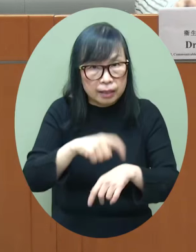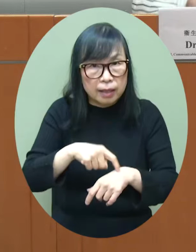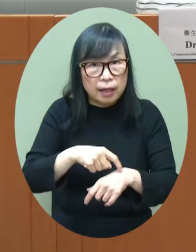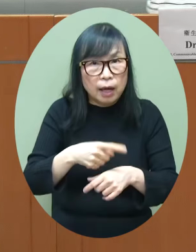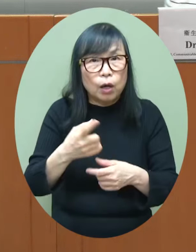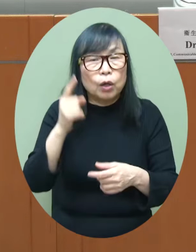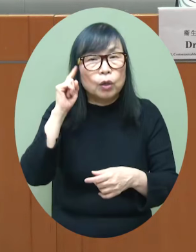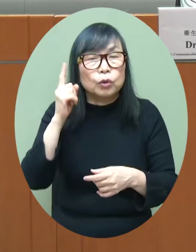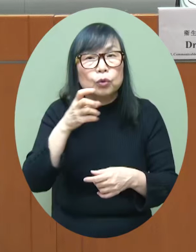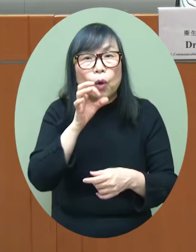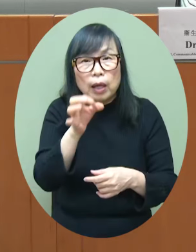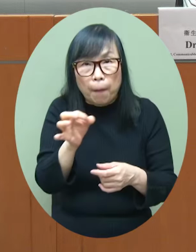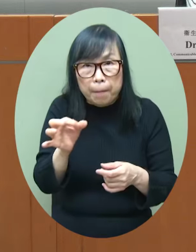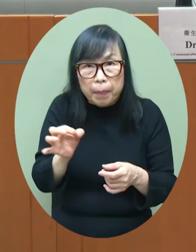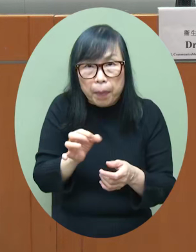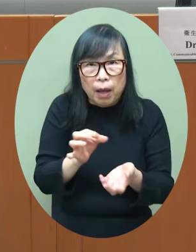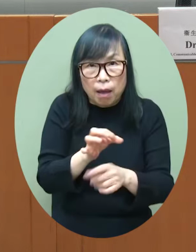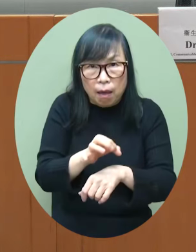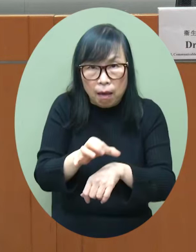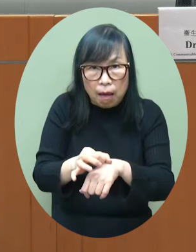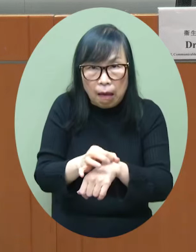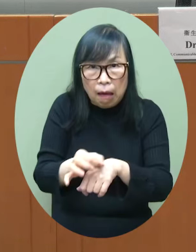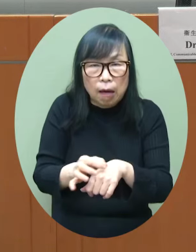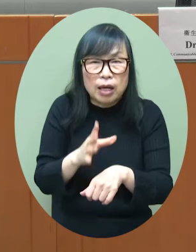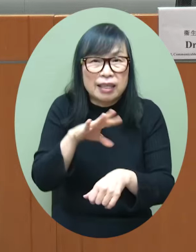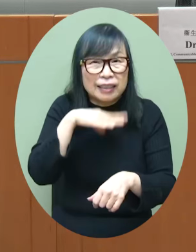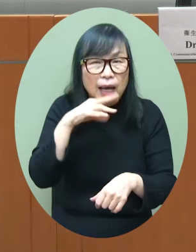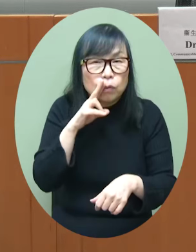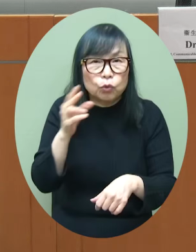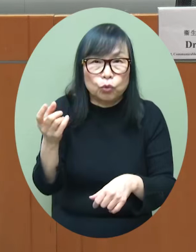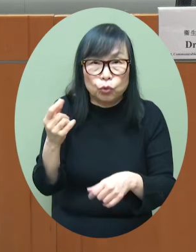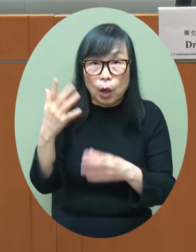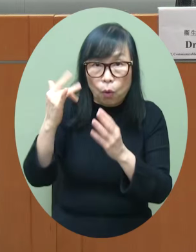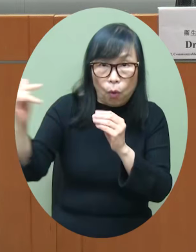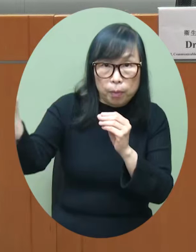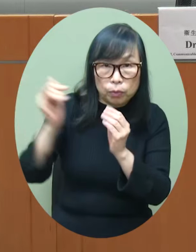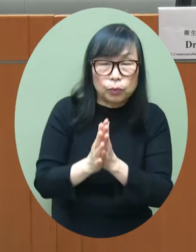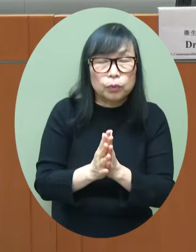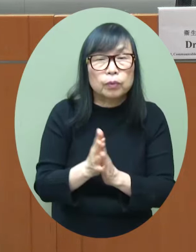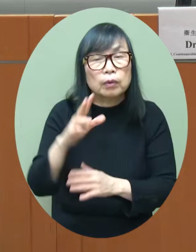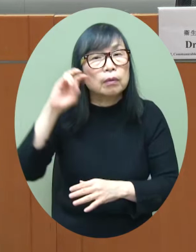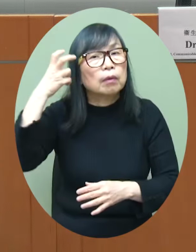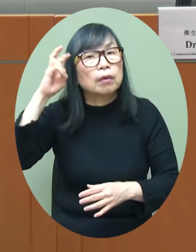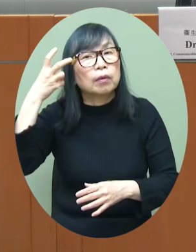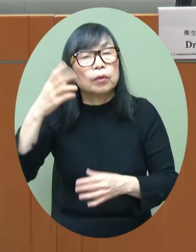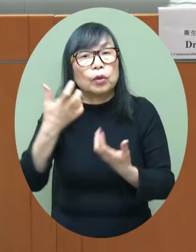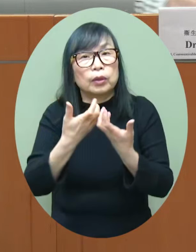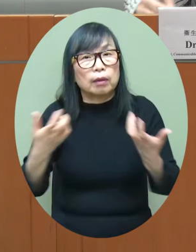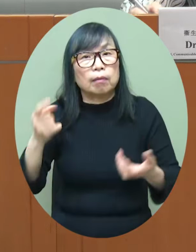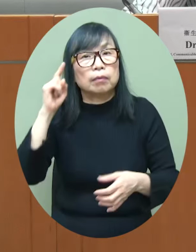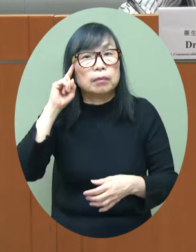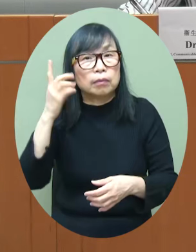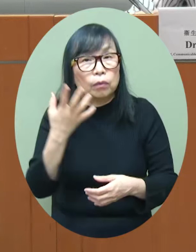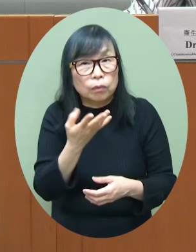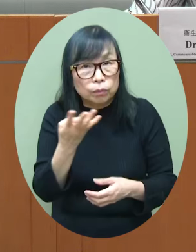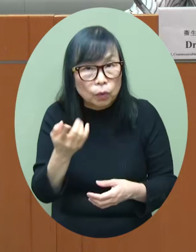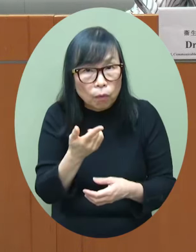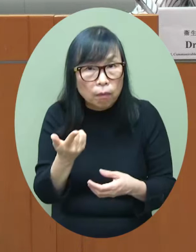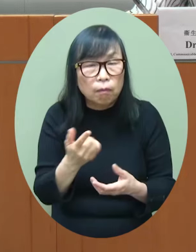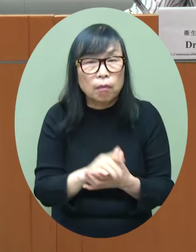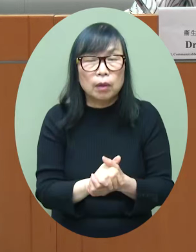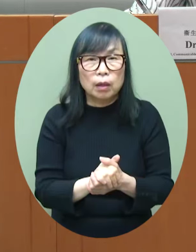離啦，有喉痘人士。咁如果假設本港係有輸入個案嘅話，即係會唔會考慮即係隔離咁多日咧？同埋香港有